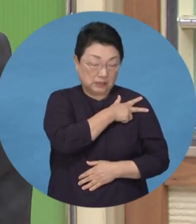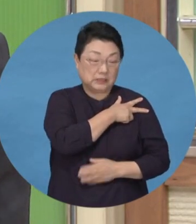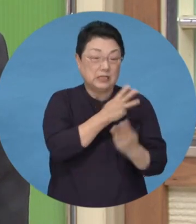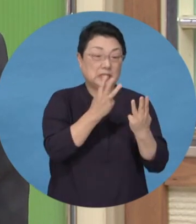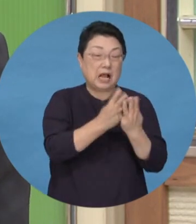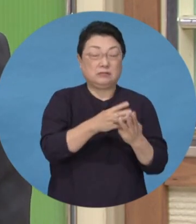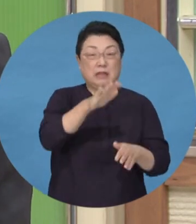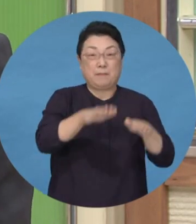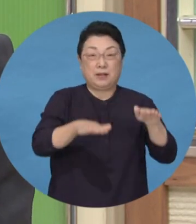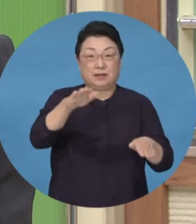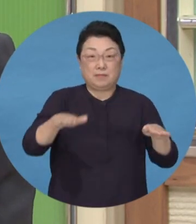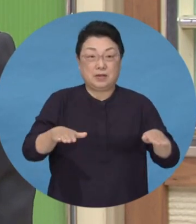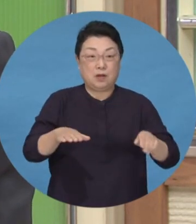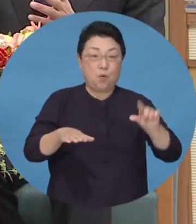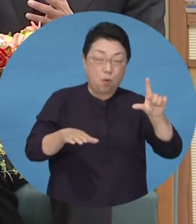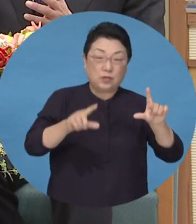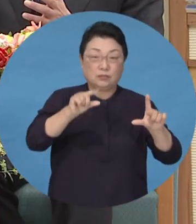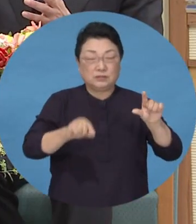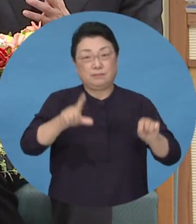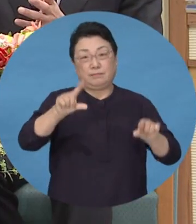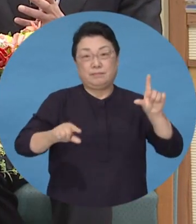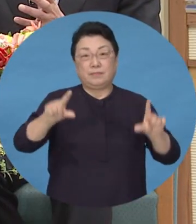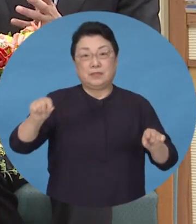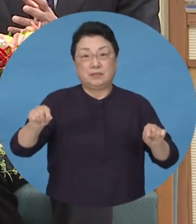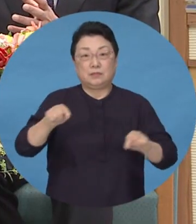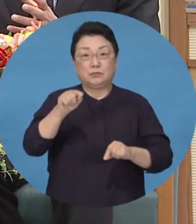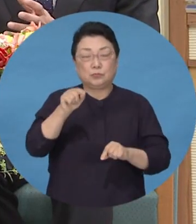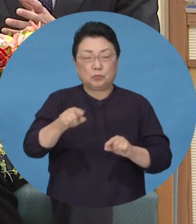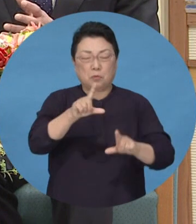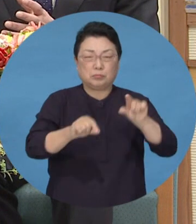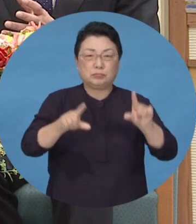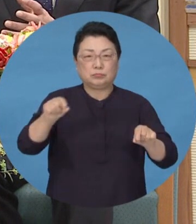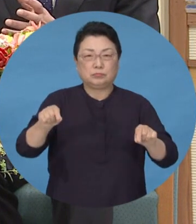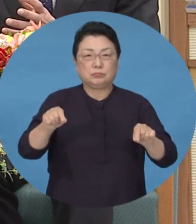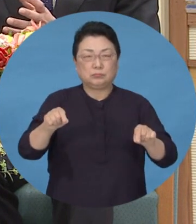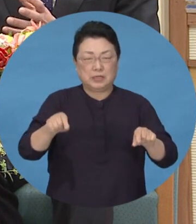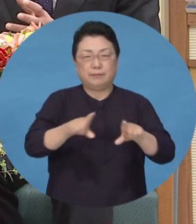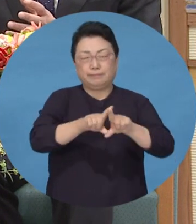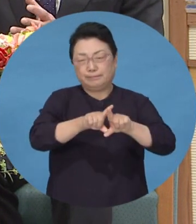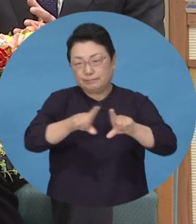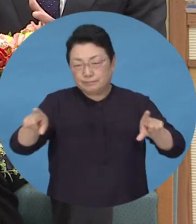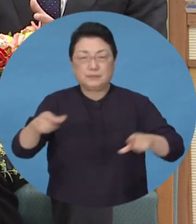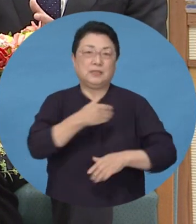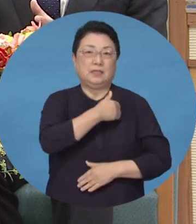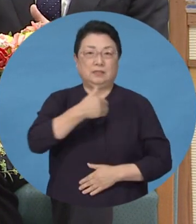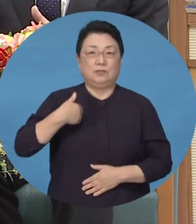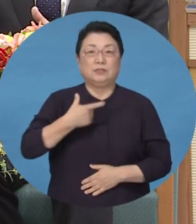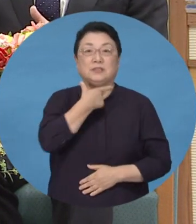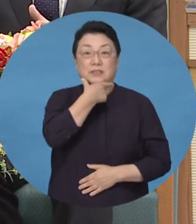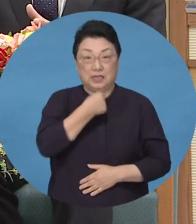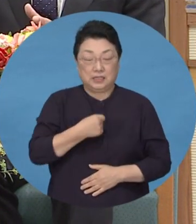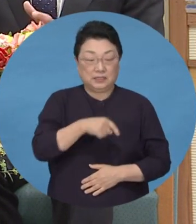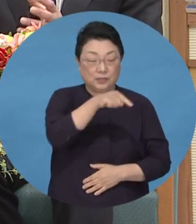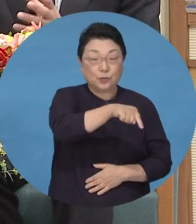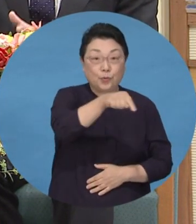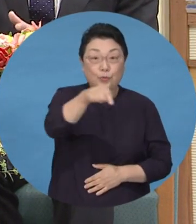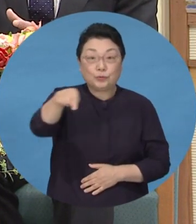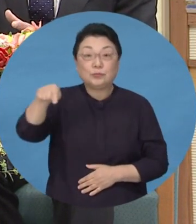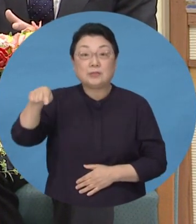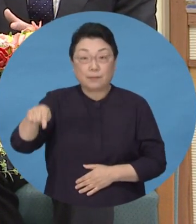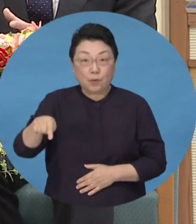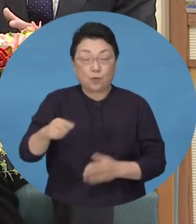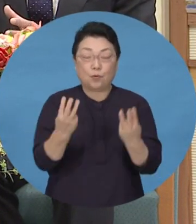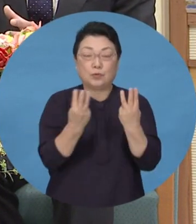偏在があるわけですのでまずそういう偏在是正んですけどどの地域もある程度その